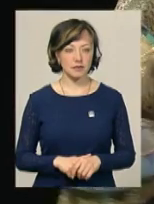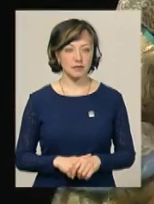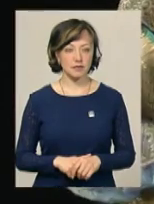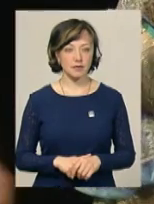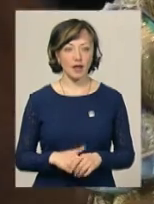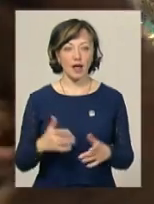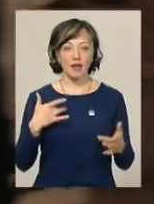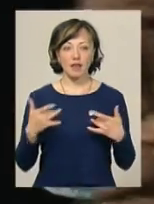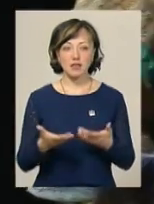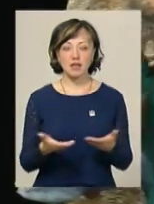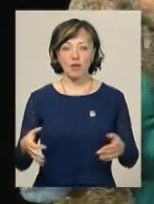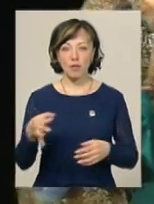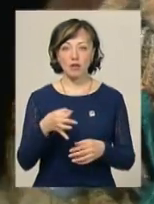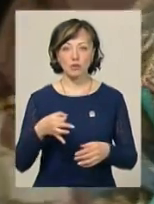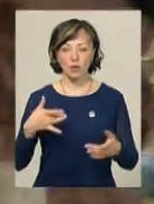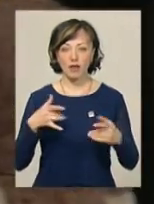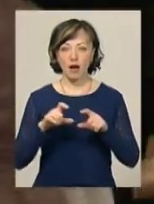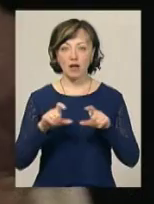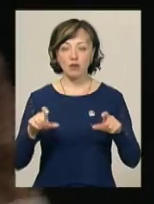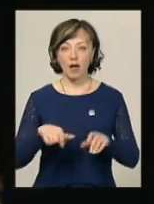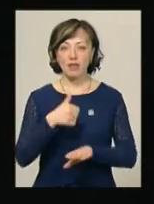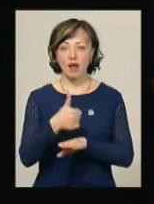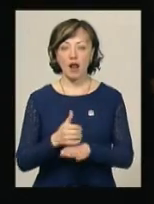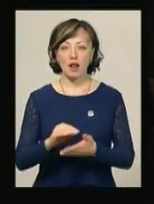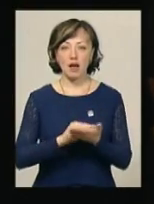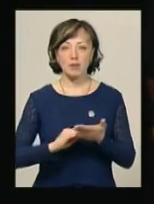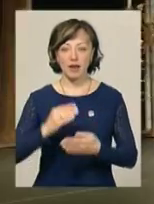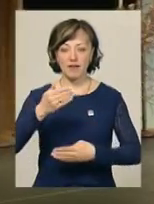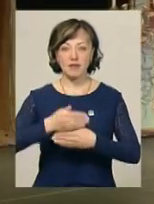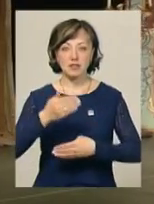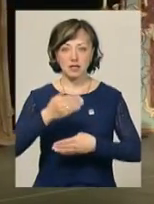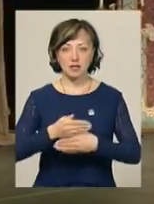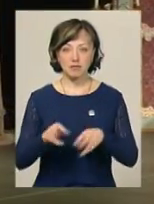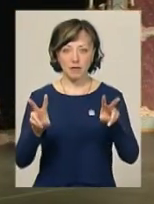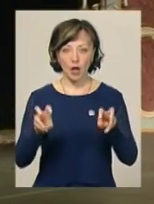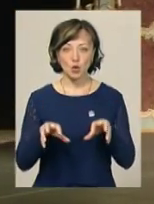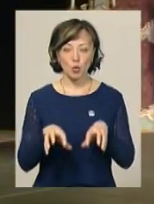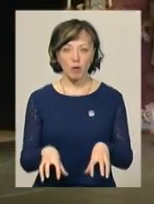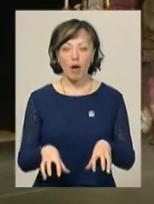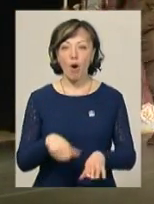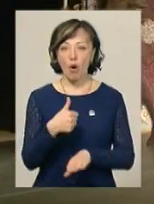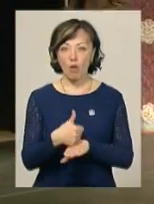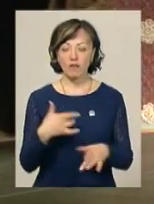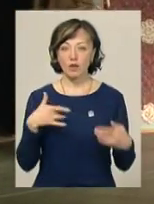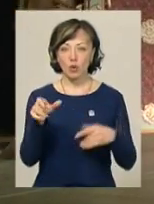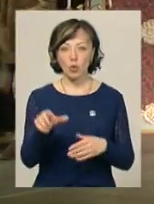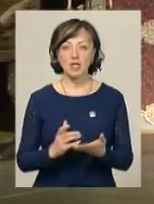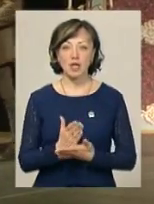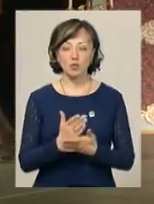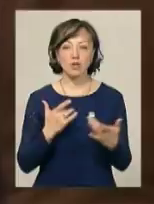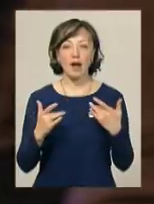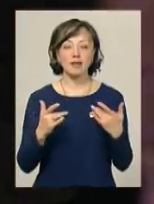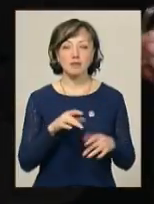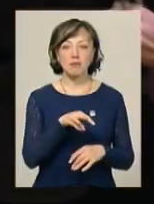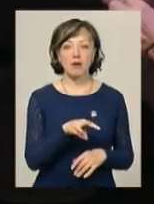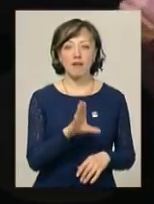На сцені обласного Муздрамтеатру генеральна репетиція вистави за твором Жана Батіста Мольєра «Скупий». У головній ролі заслужений артист України